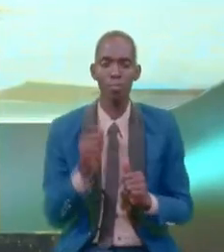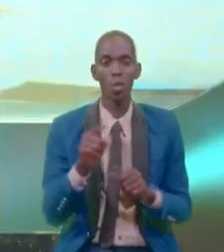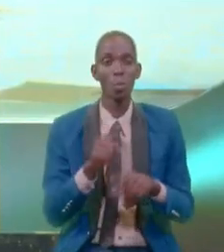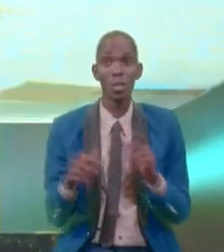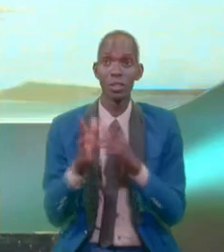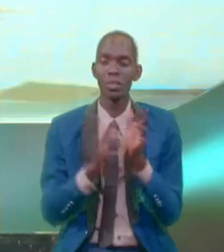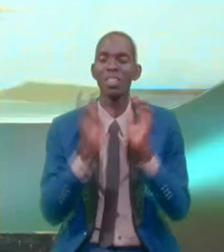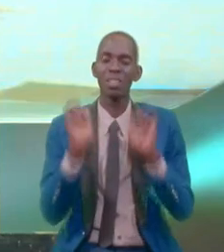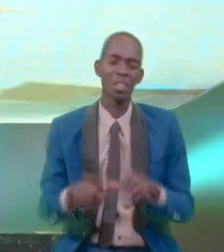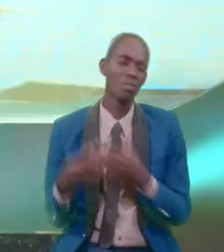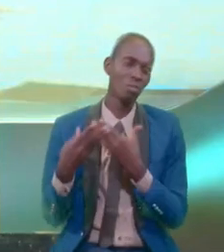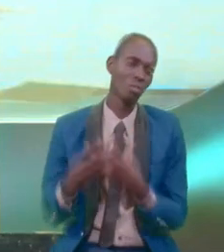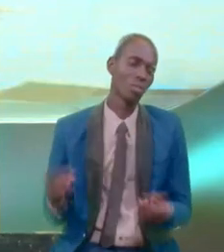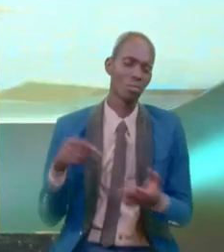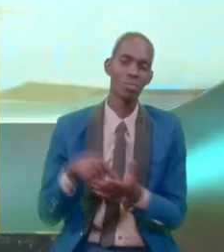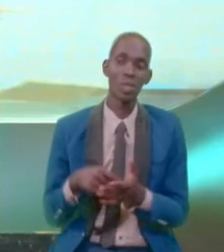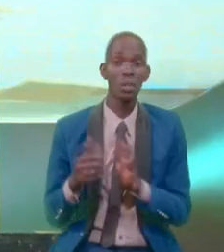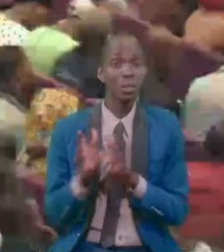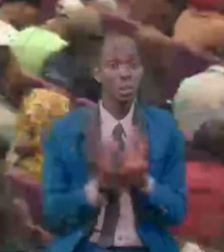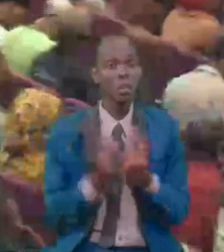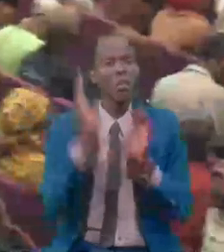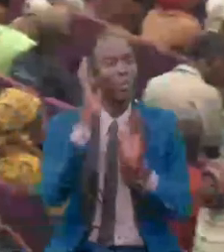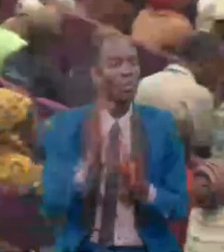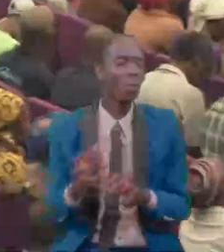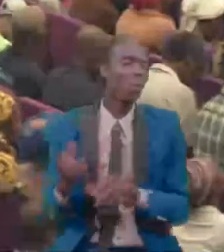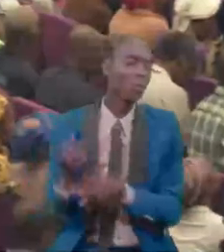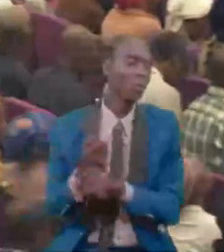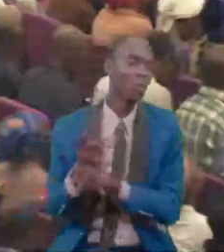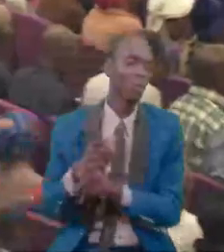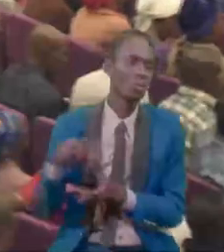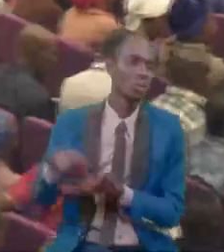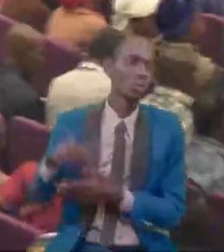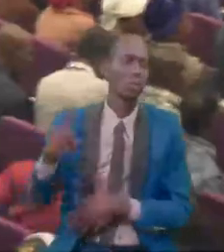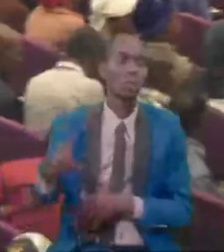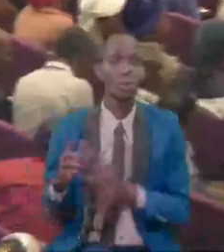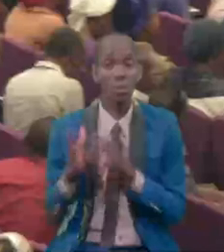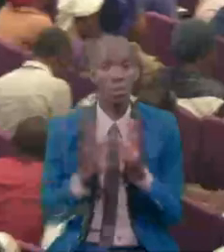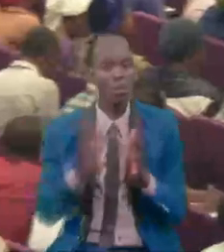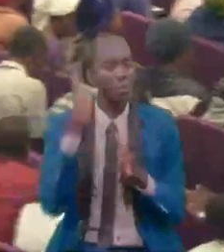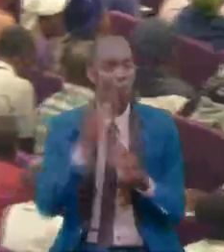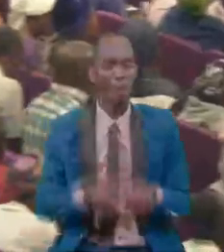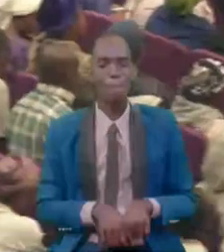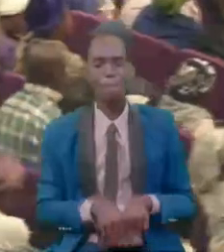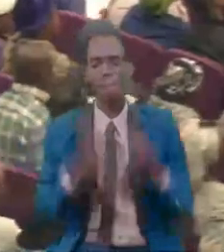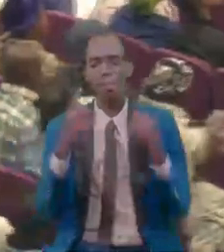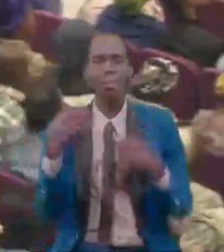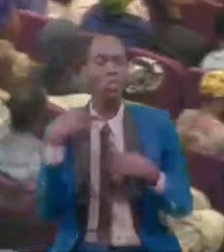va traiter le cas là. Mais Jésus va traiter ce cas. Mais Jésus va briser le